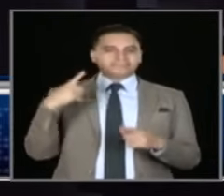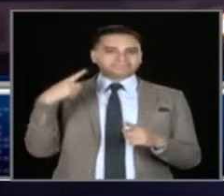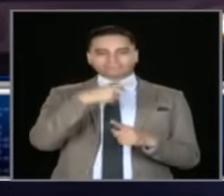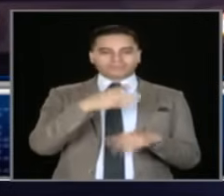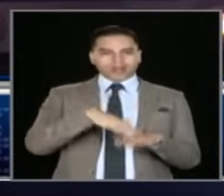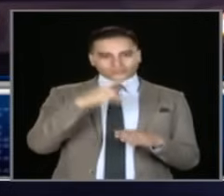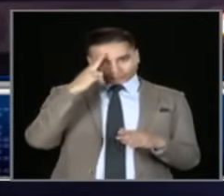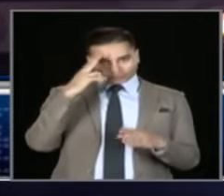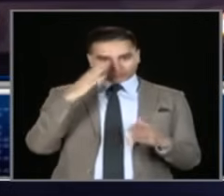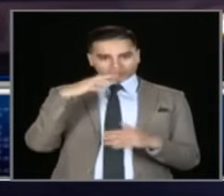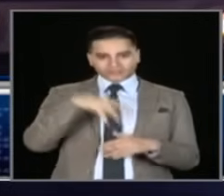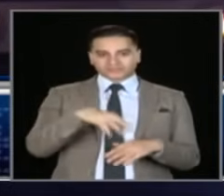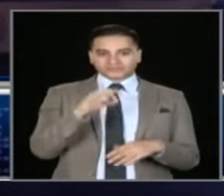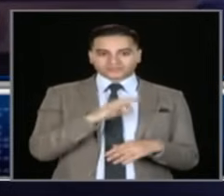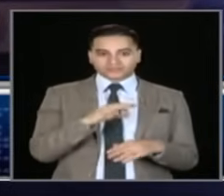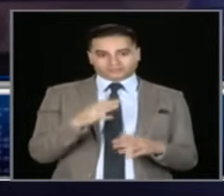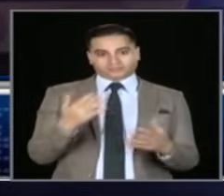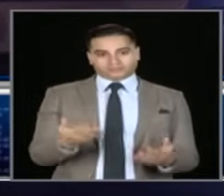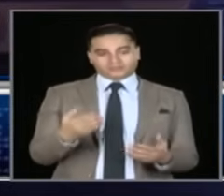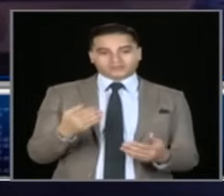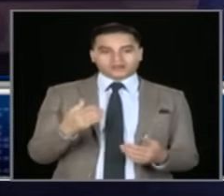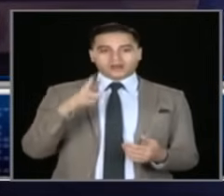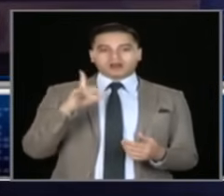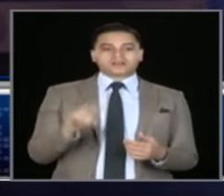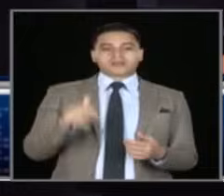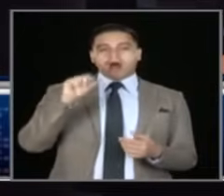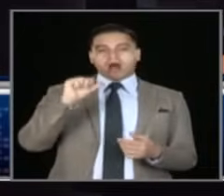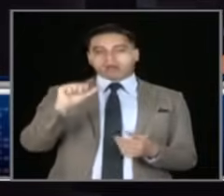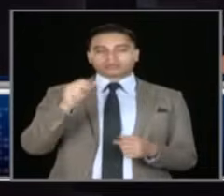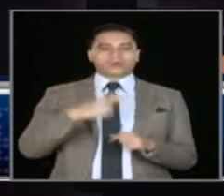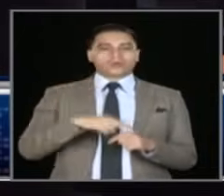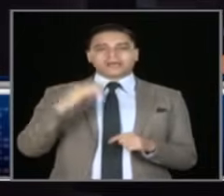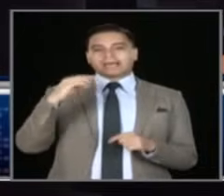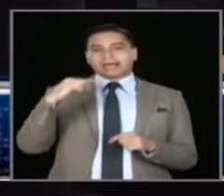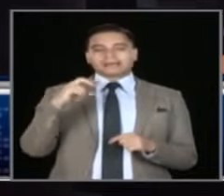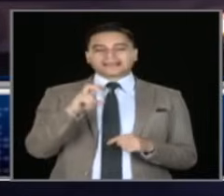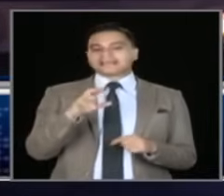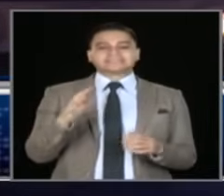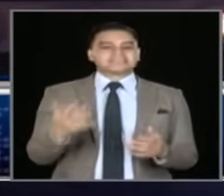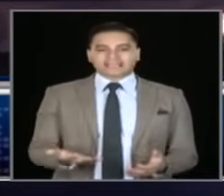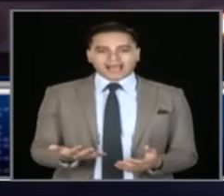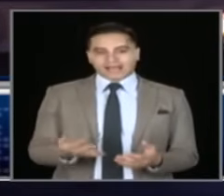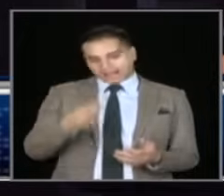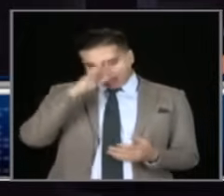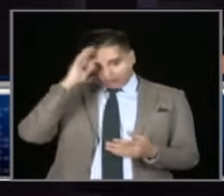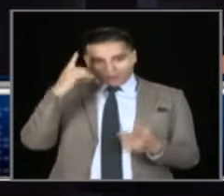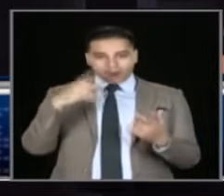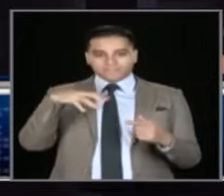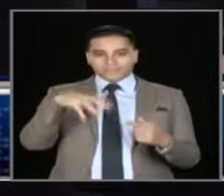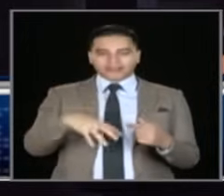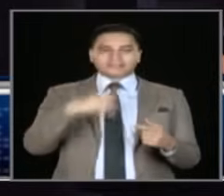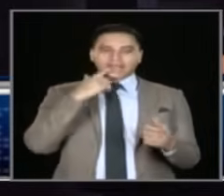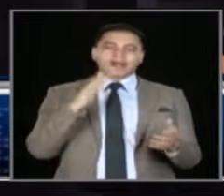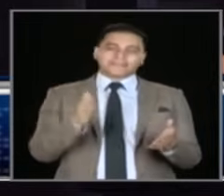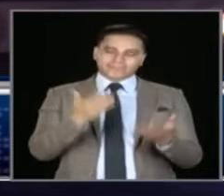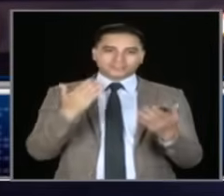جدة؟ بذمتكم الرياض وجدة إزاي؟ يعني لو حد قال المدينة يعني